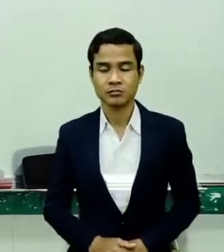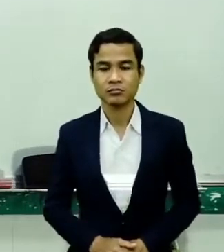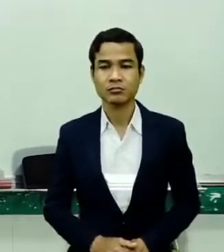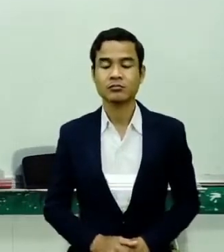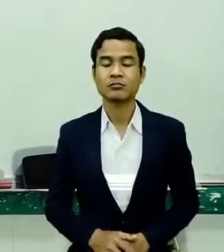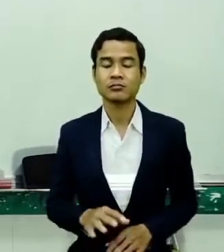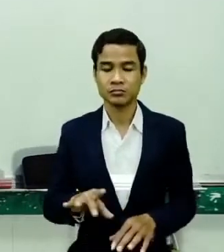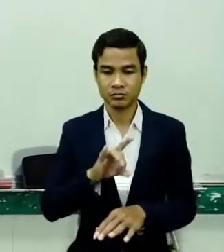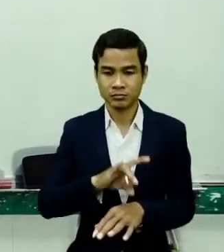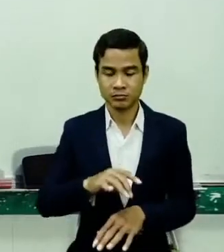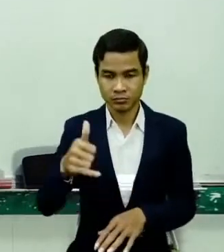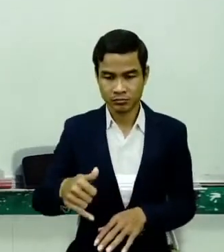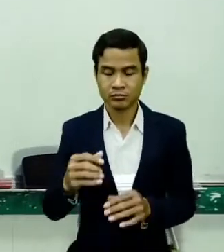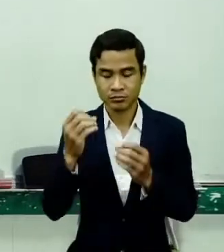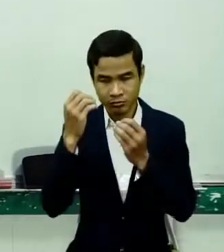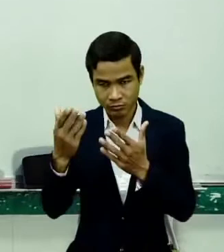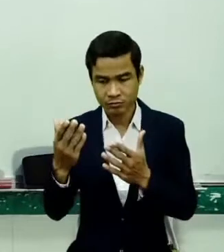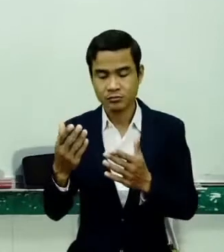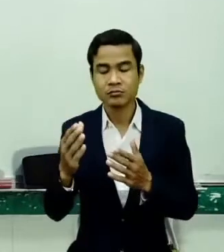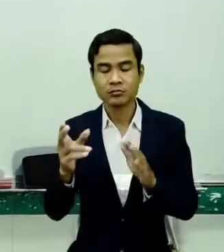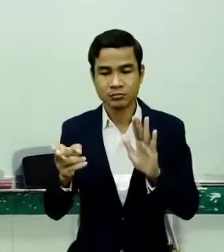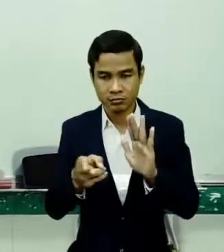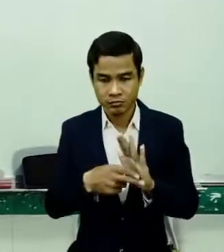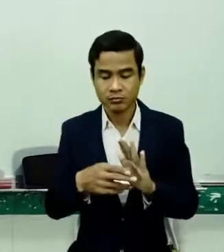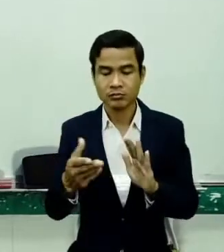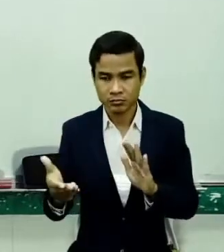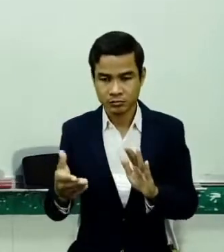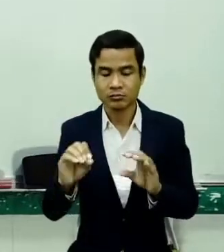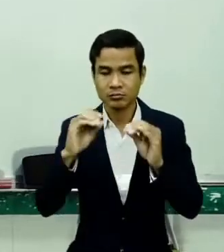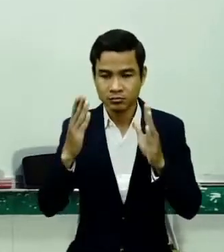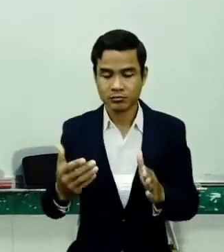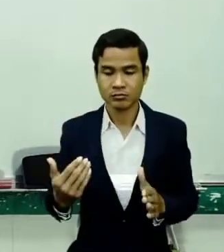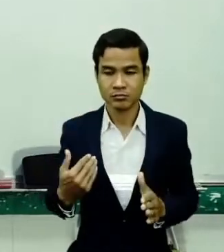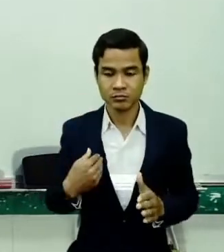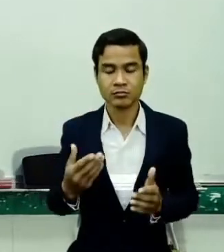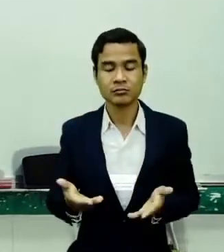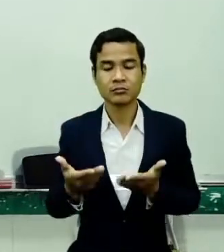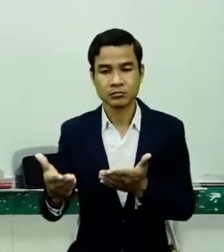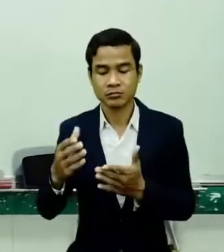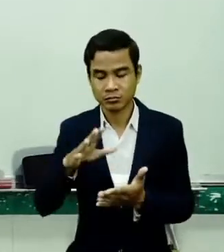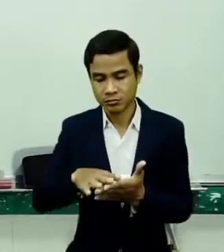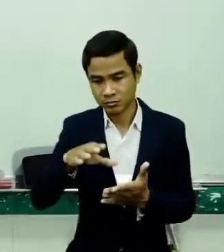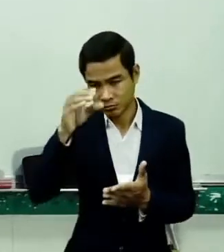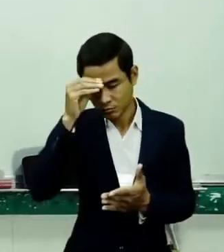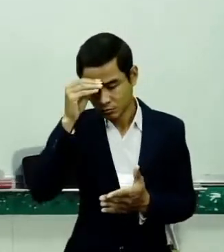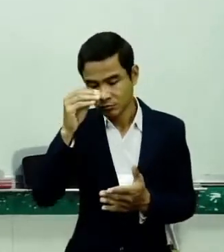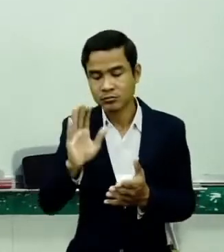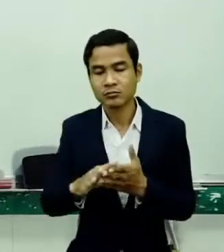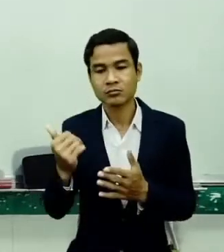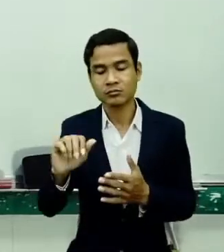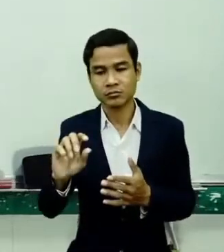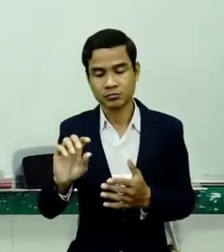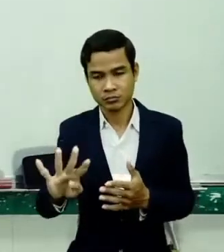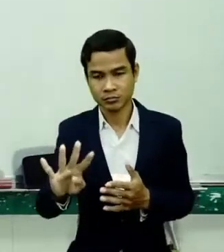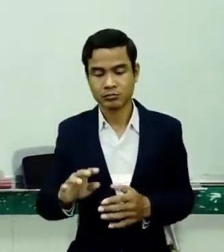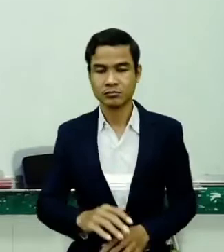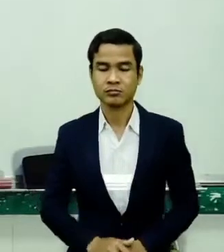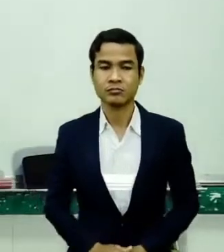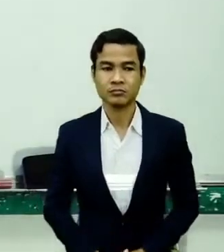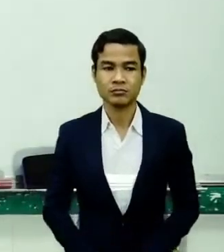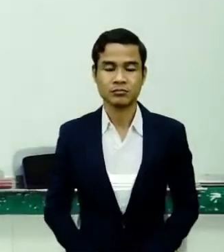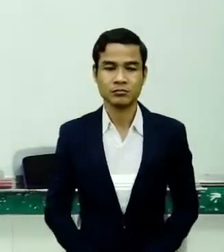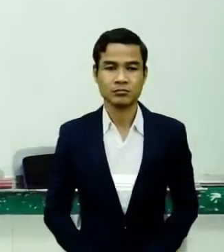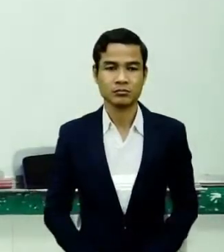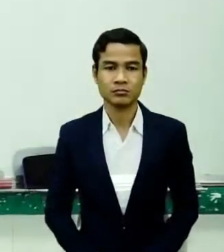ចាអញ្ចឹងនៅពេលនេះដើម្បីឲ្យកាន់តែច្បាស់អ្នកគ្រូនឹងនាំកូនទៅសិក្សានៅចំណុចទី4